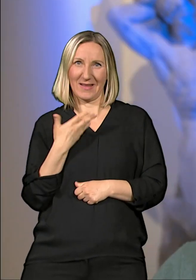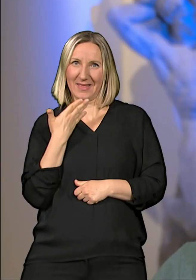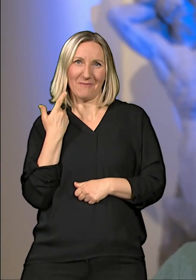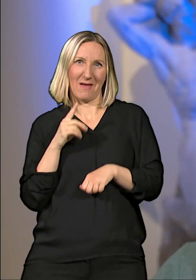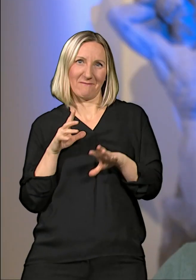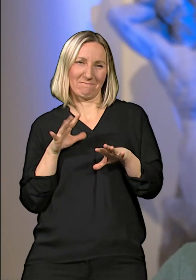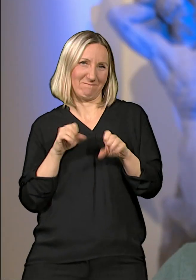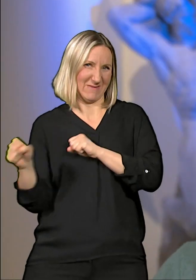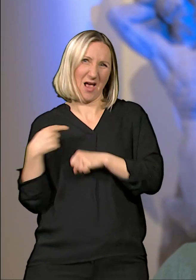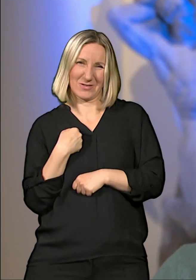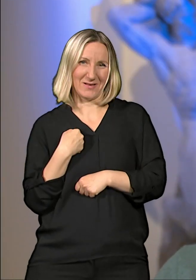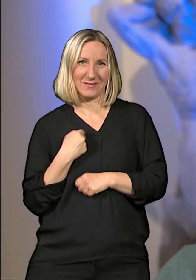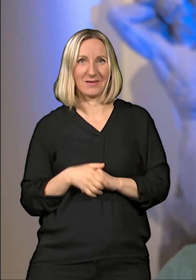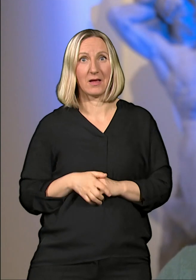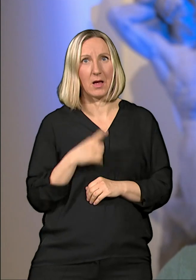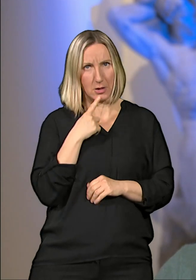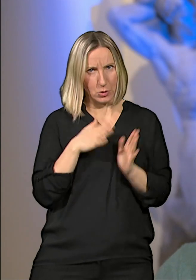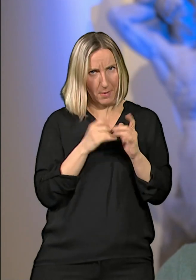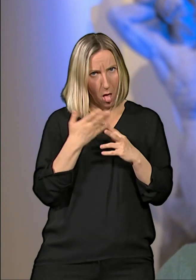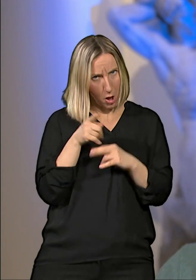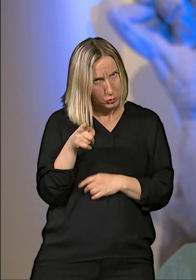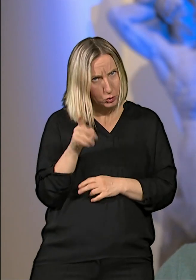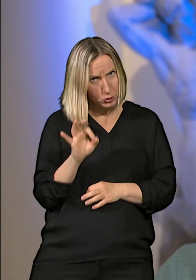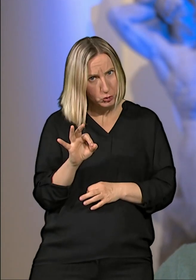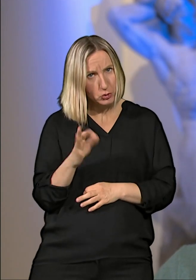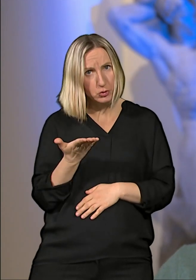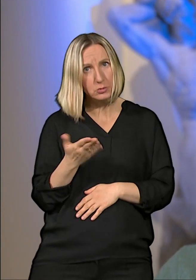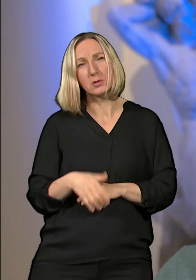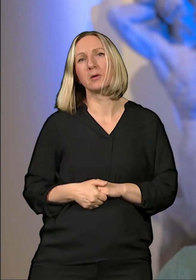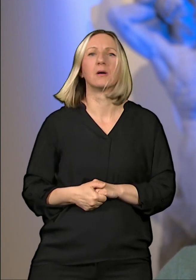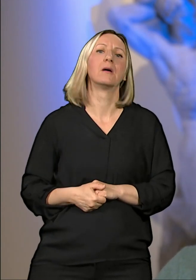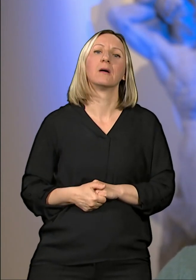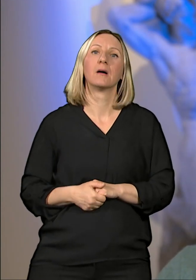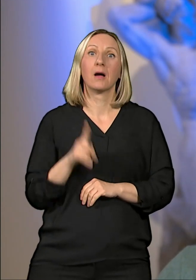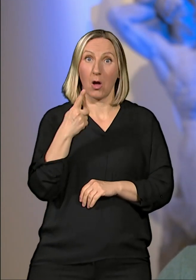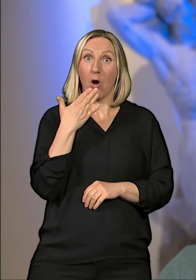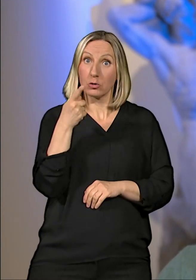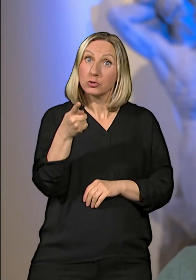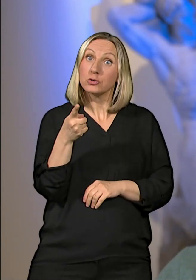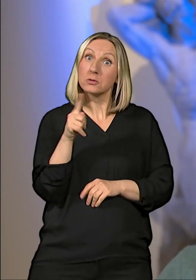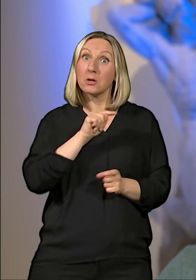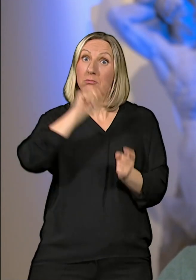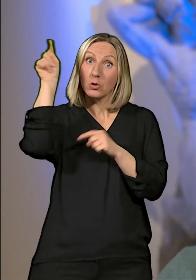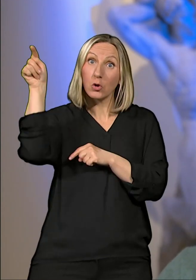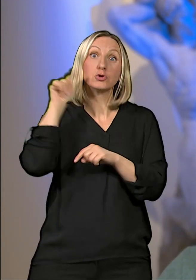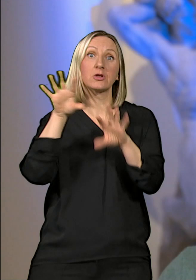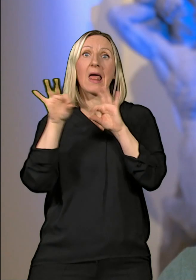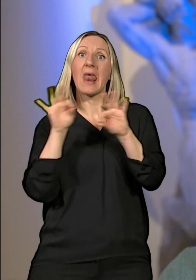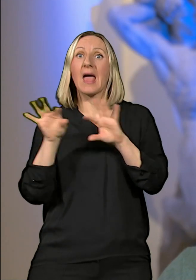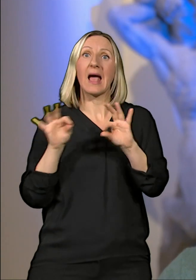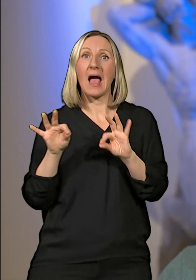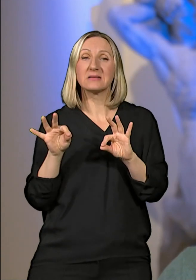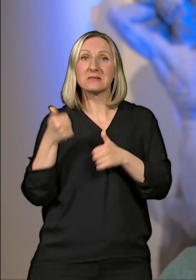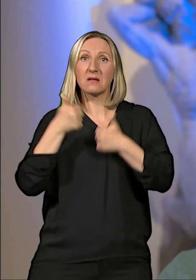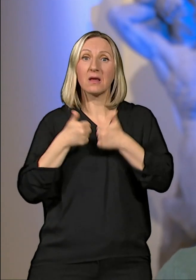I on mi na to kaže, je li to Miloš? Rekao, da. Kaže, pa jel ste zainteresovani, dođete na casting? Rekao, ajde, pošaljite mi scenariju